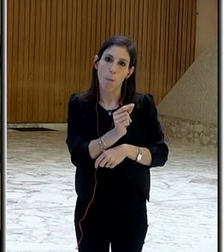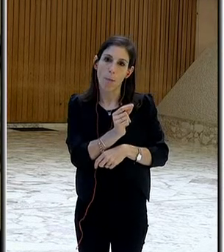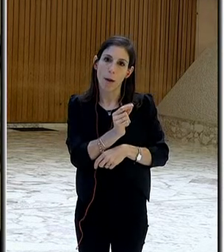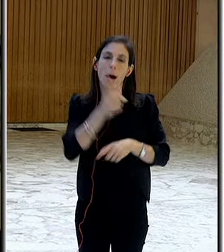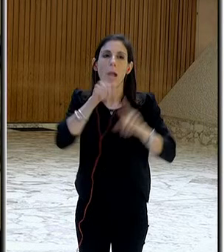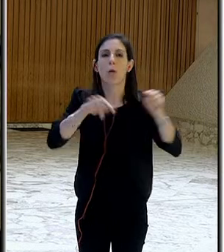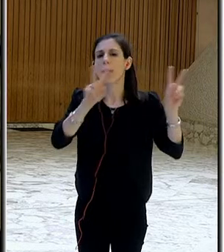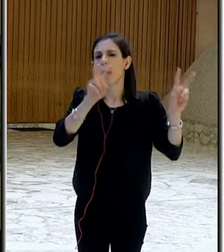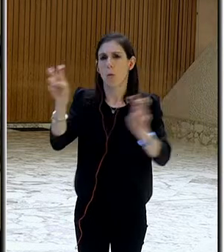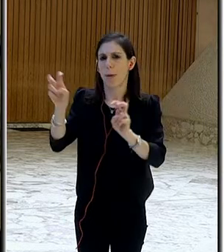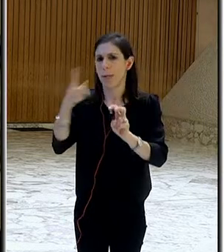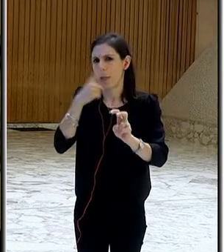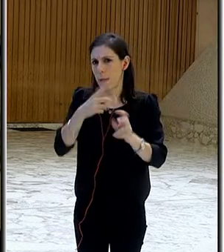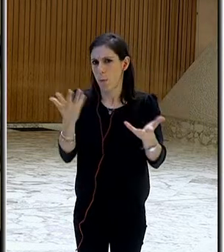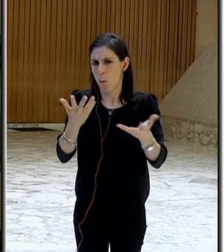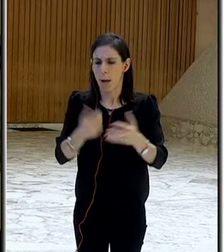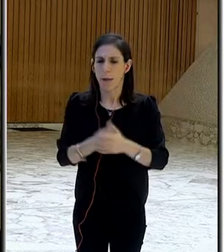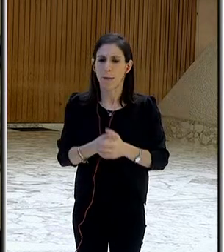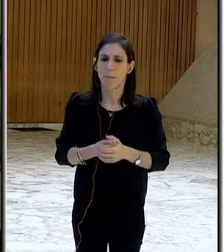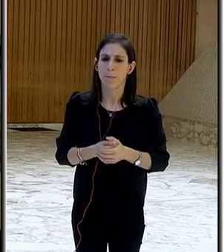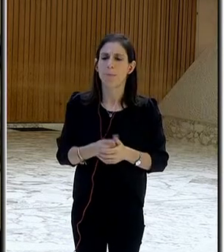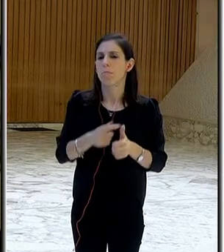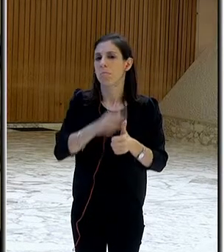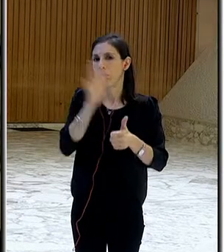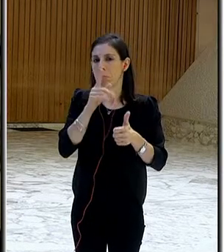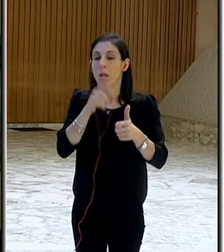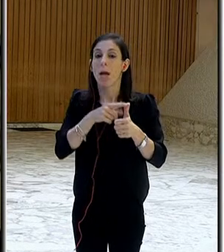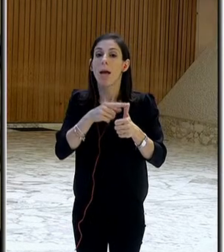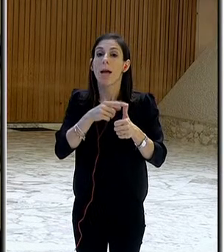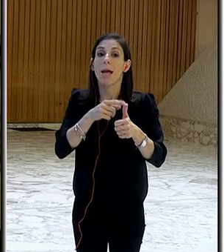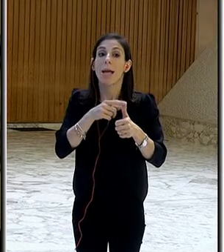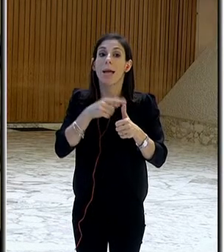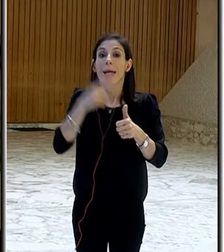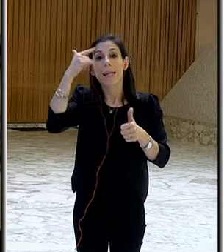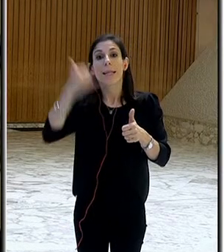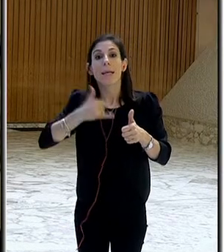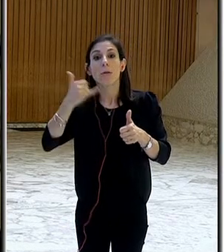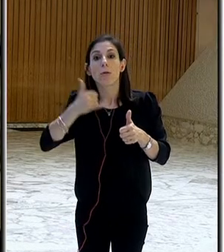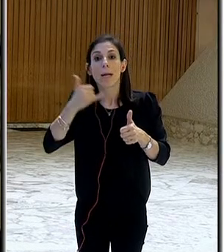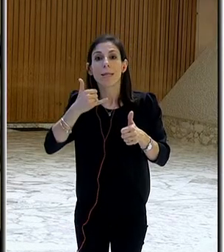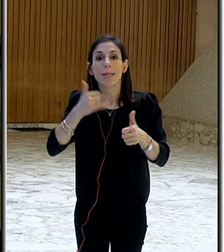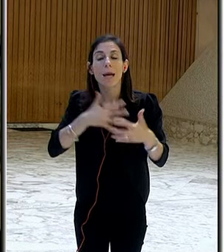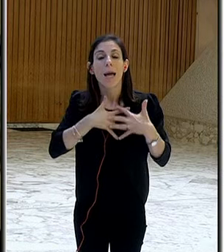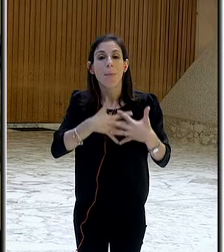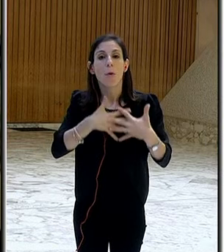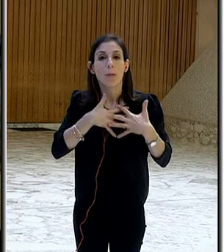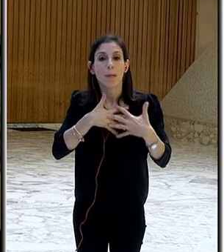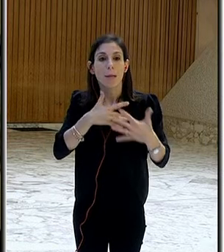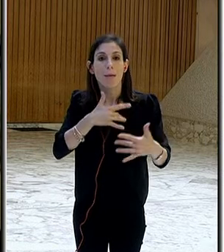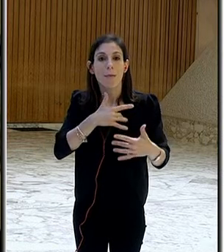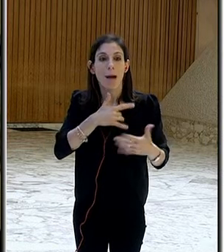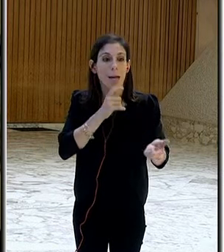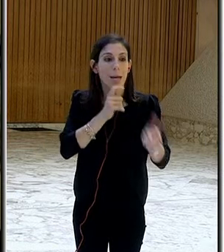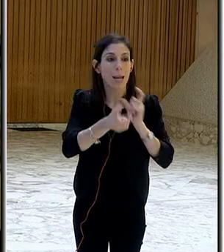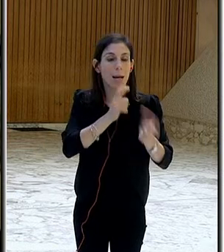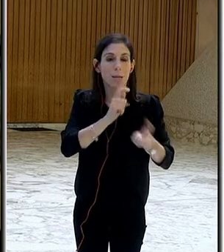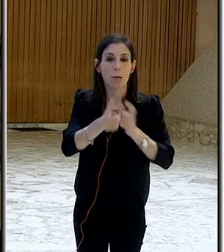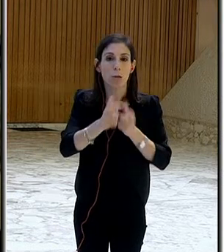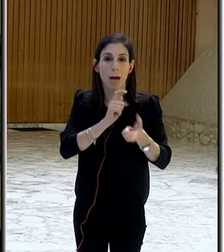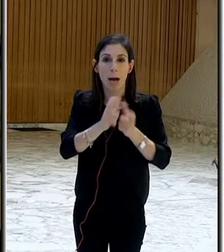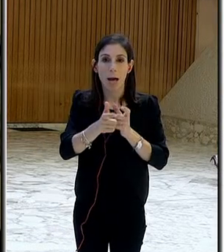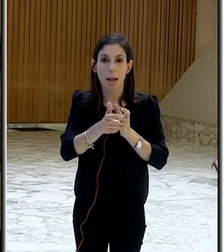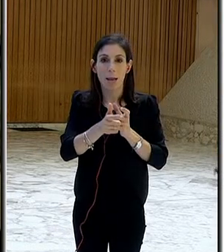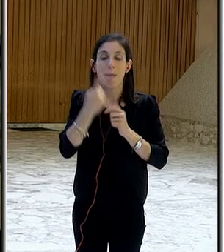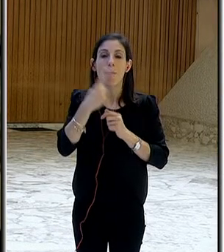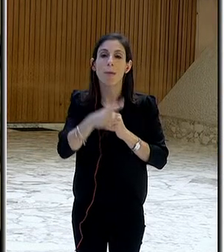1. Les principes de l'intelligence émotionnelle et relationnelle pour garder le mariage sain. Est-ce que je connais les